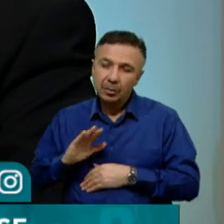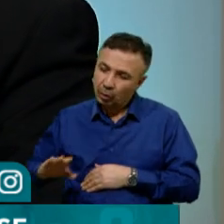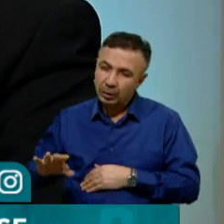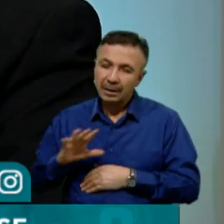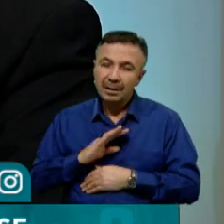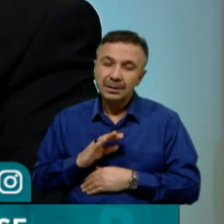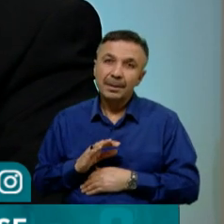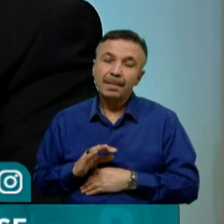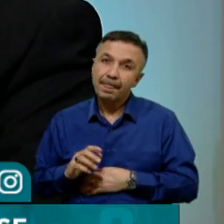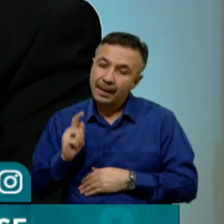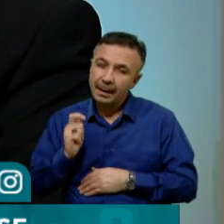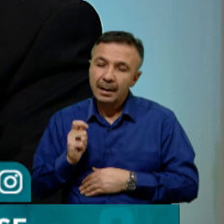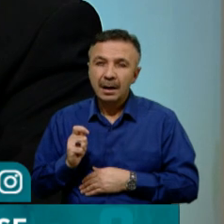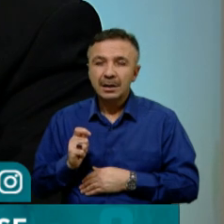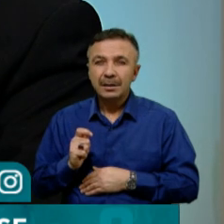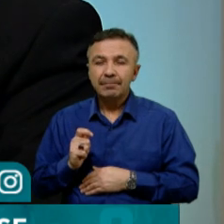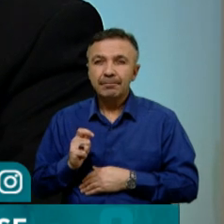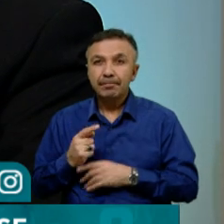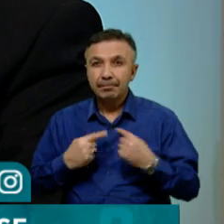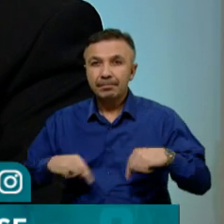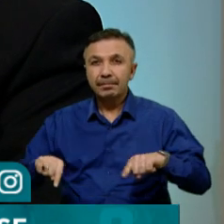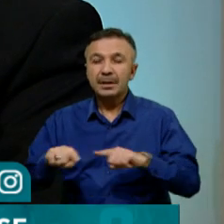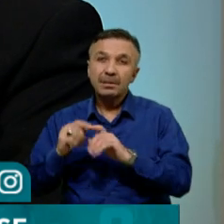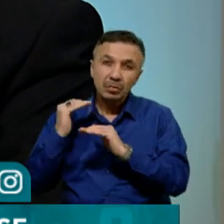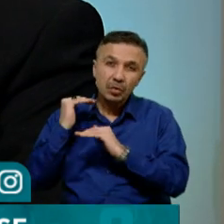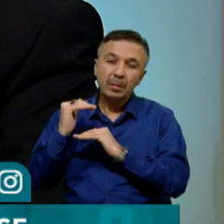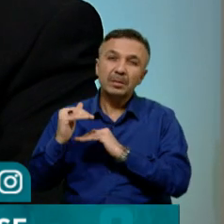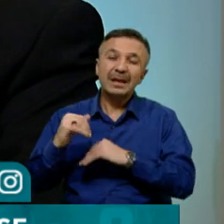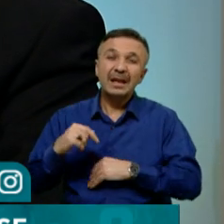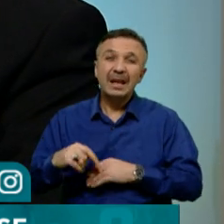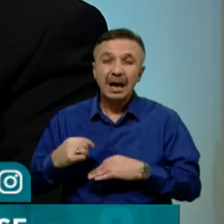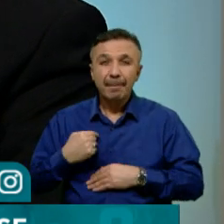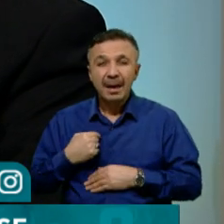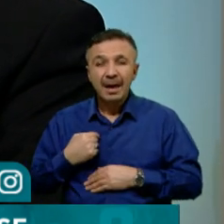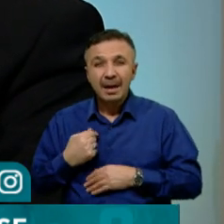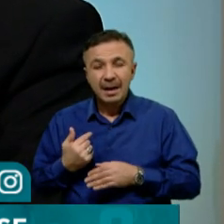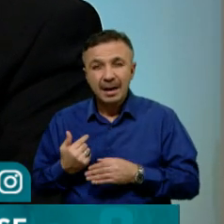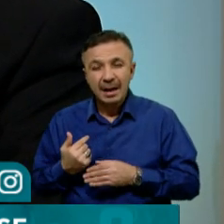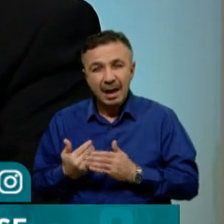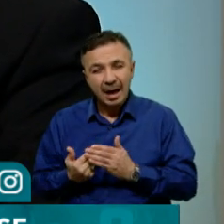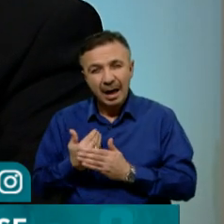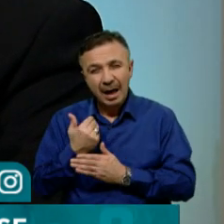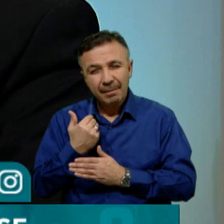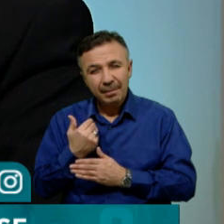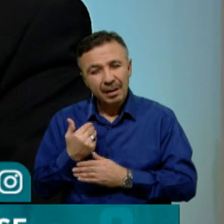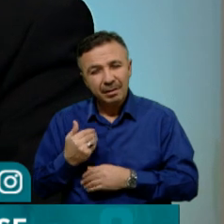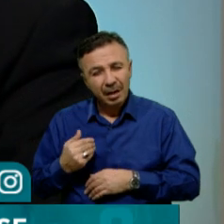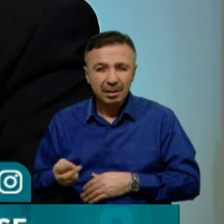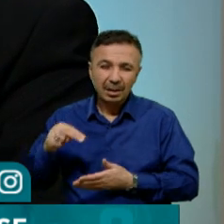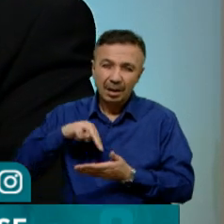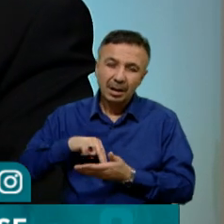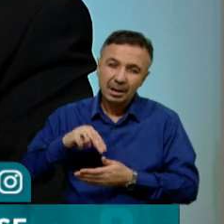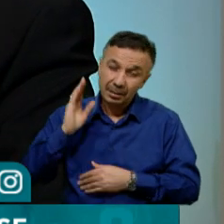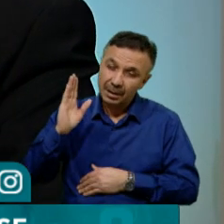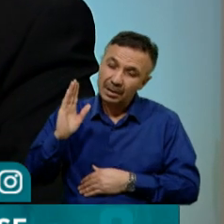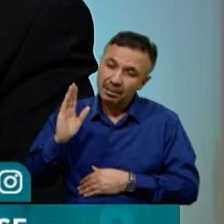illaki bizim toplumumuzda şöyle bir şey var Yani illa ben abdesti kalkacağım gideceğim değil mi şeyde alıp